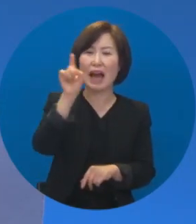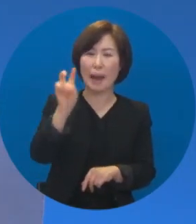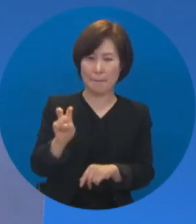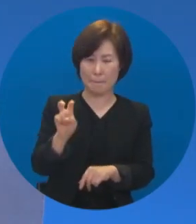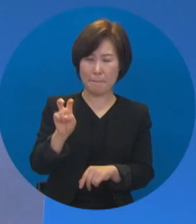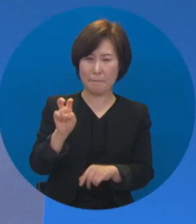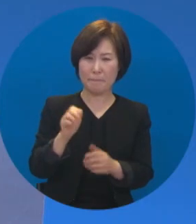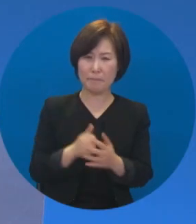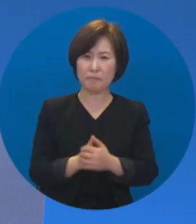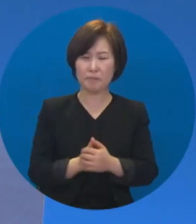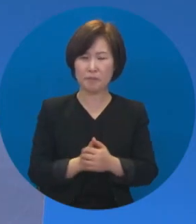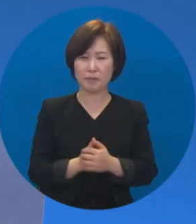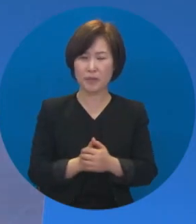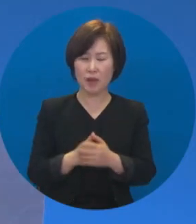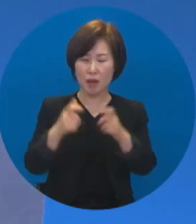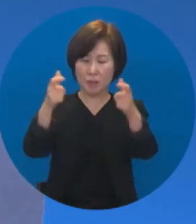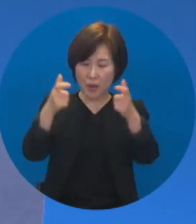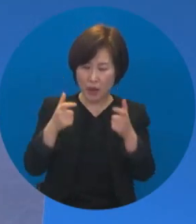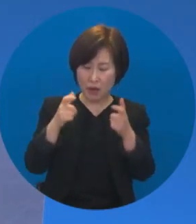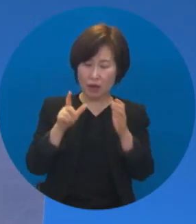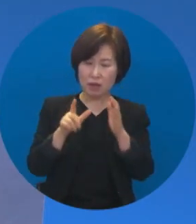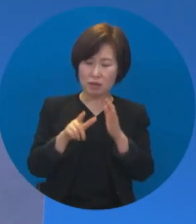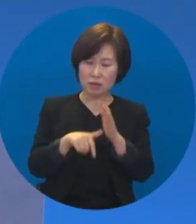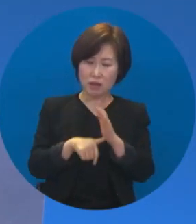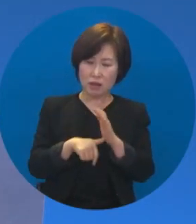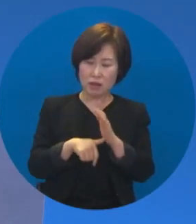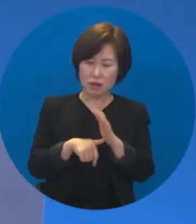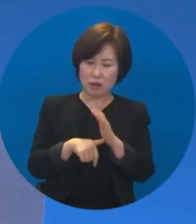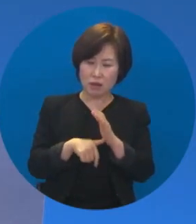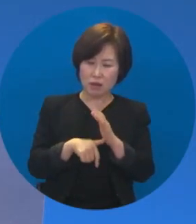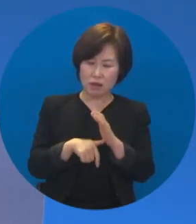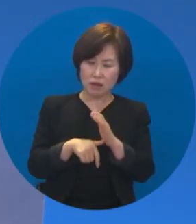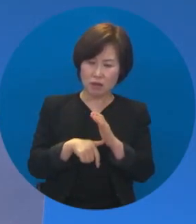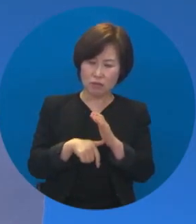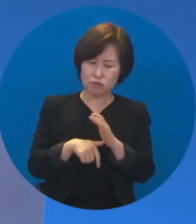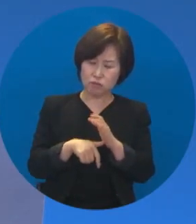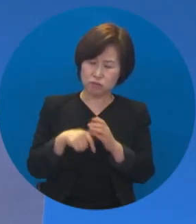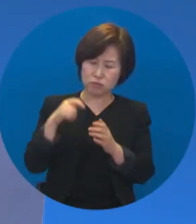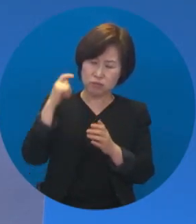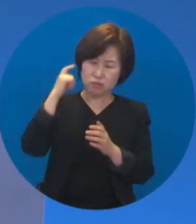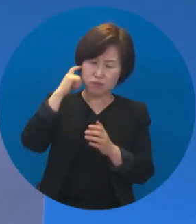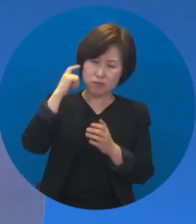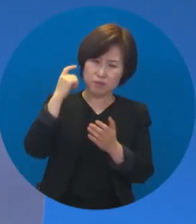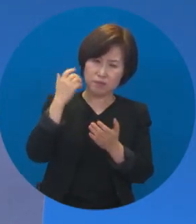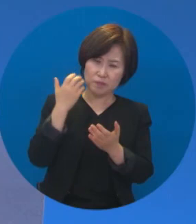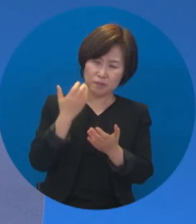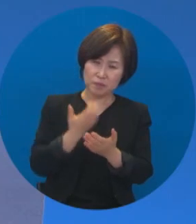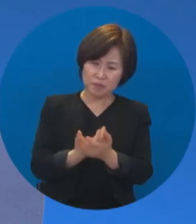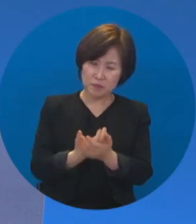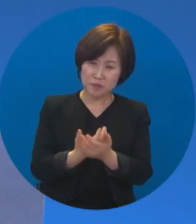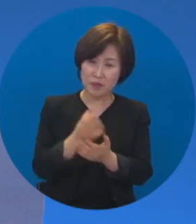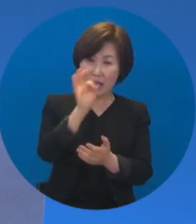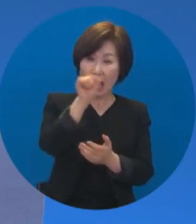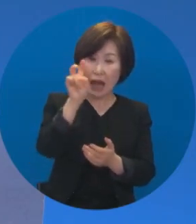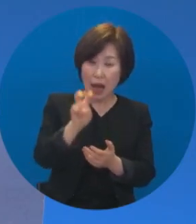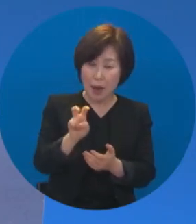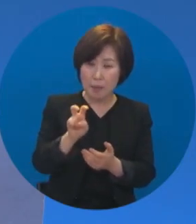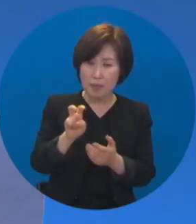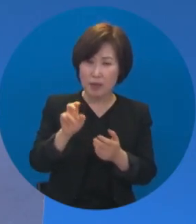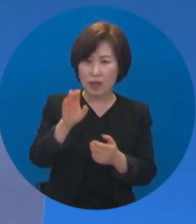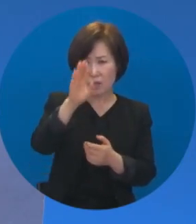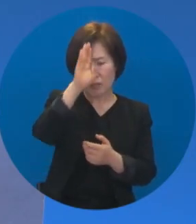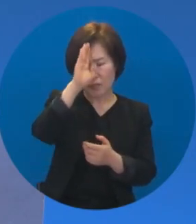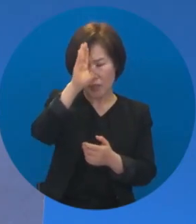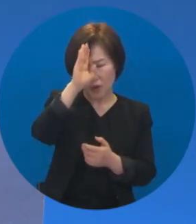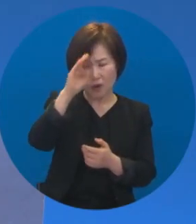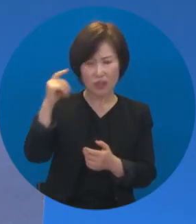처음에 그 이야기를 들었을 때 제가 어떤 감정을 느껴야 되는지를 모르겠더라고요. 한 번도 암이라는 병에 대해서 생각해 본 적이